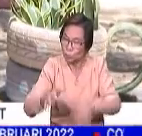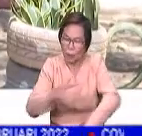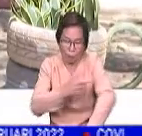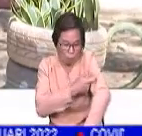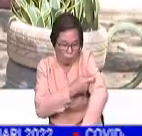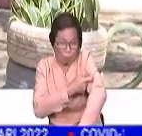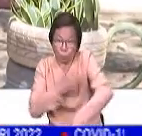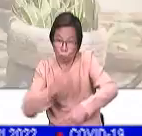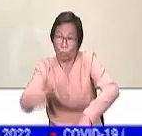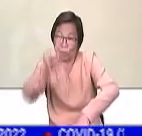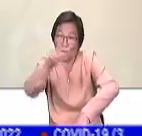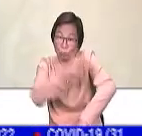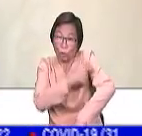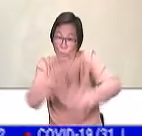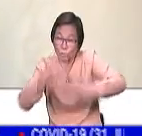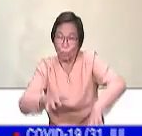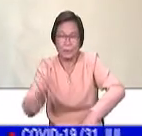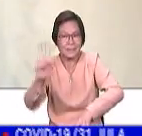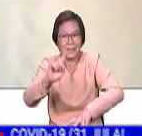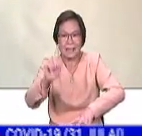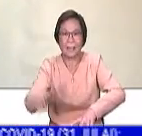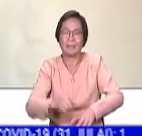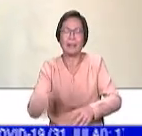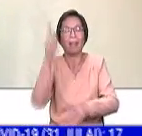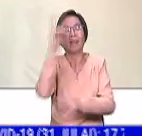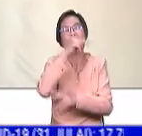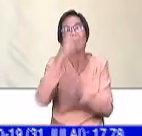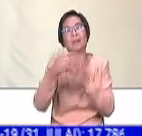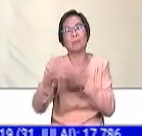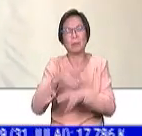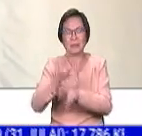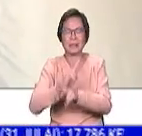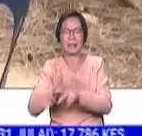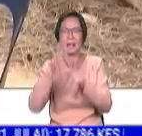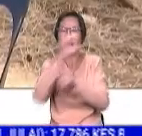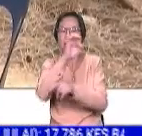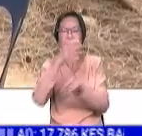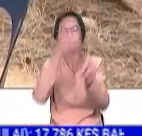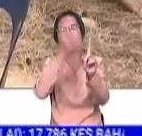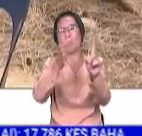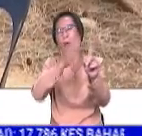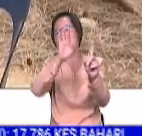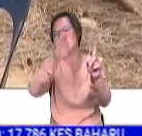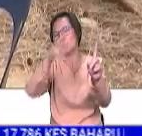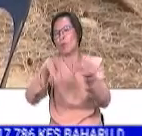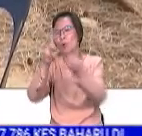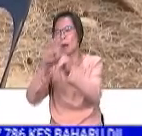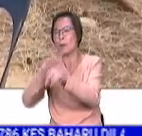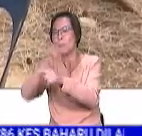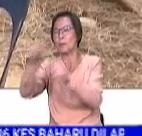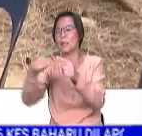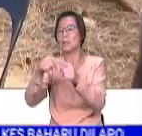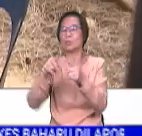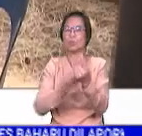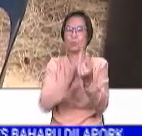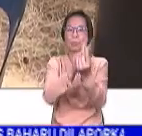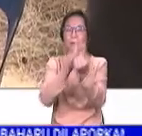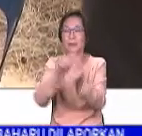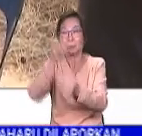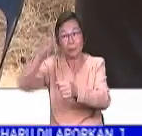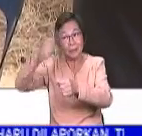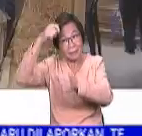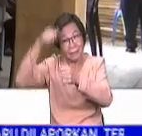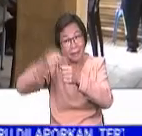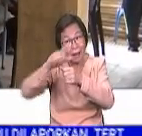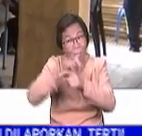sudah mendapat suntikan yang pertama ini janganlah kita lalai pula tidak mau jaga kita punyai Sofi sama ada di Nabila berjumpa Jumpa Kak jangan kita